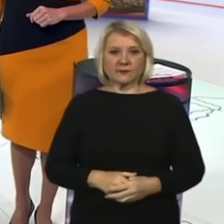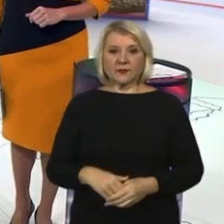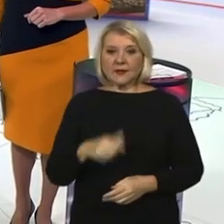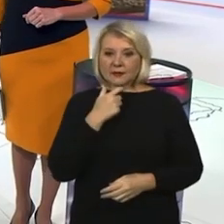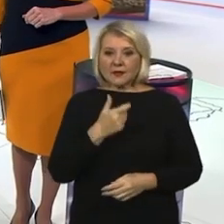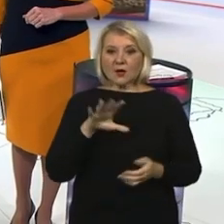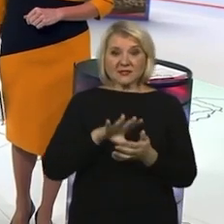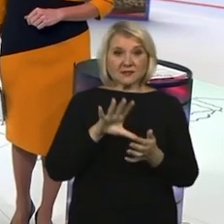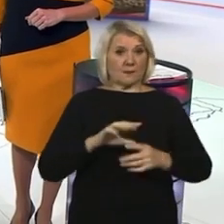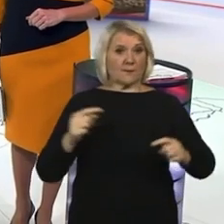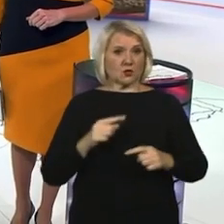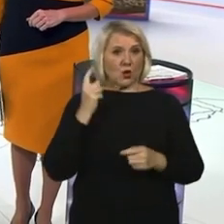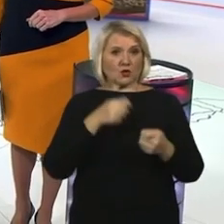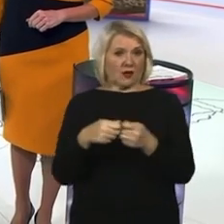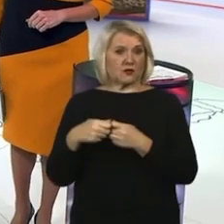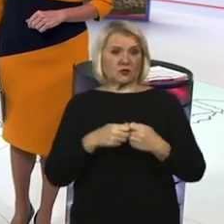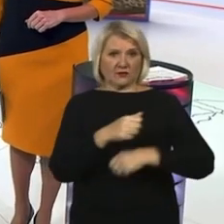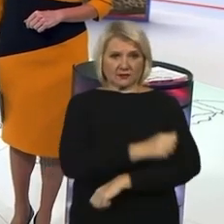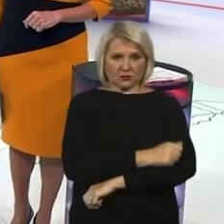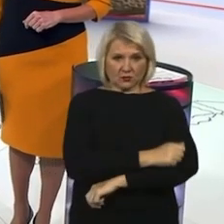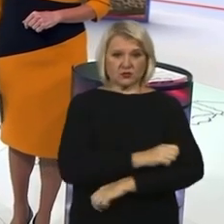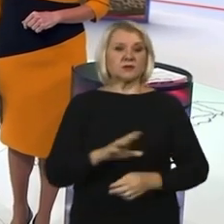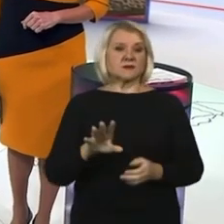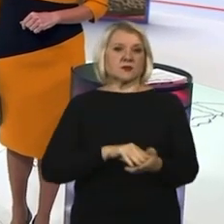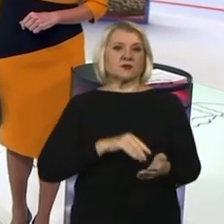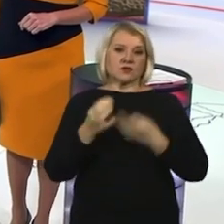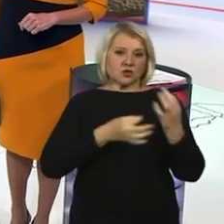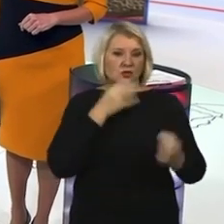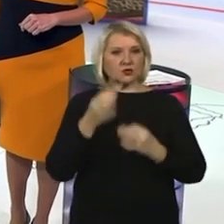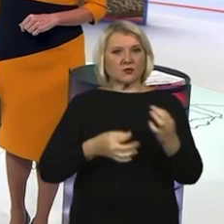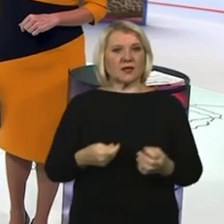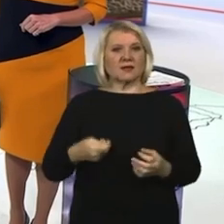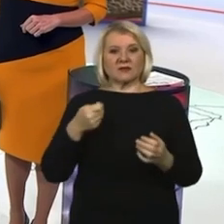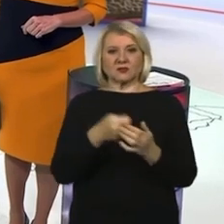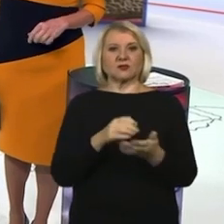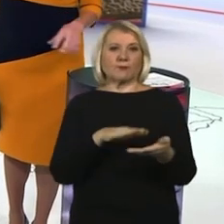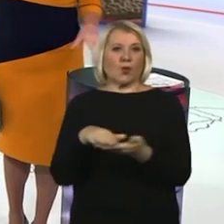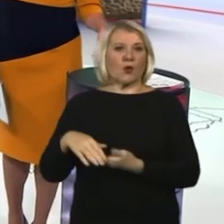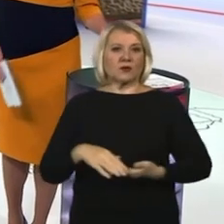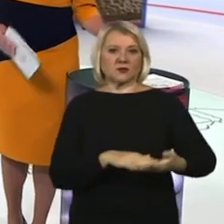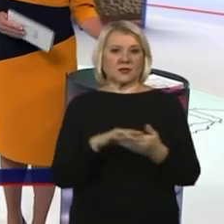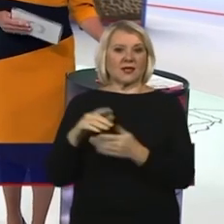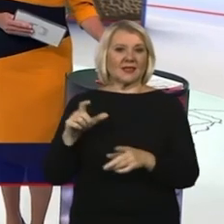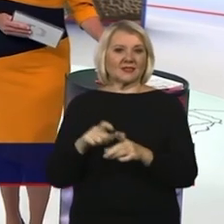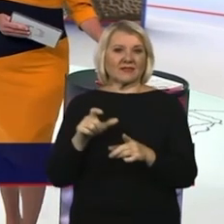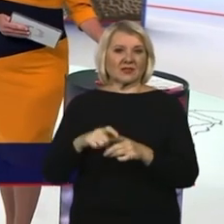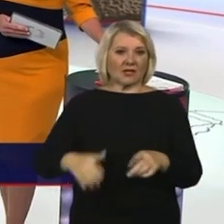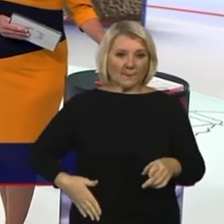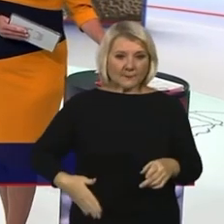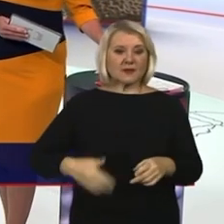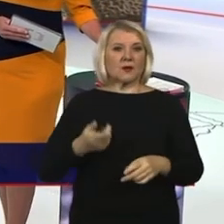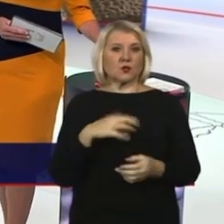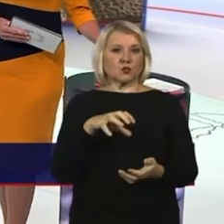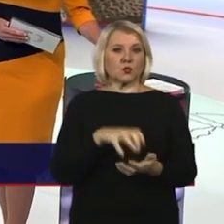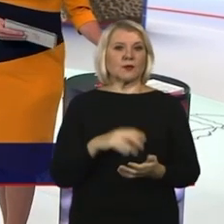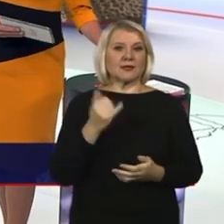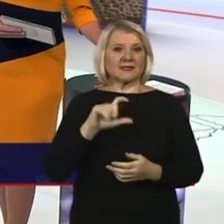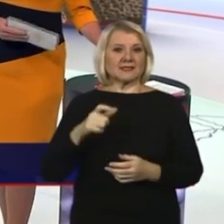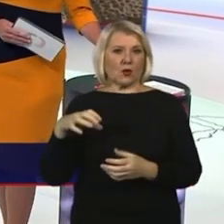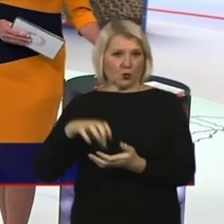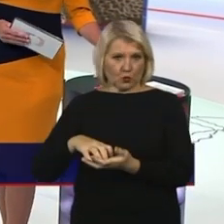Národní centrála proti organizovanému zločinu začala prověřovat investiční společnost Diversity Capital ze skupiny IC